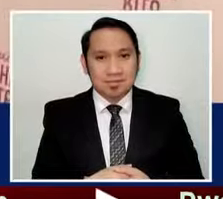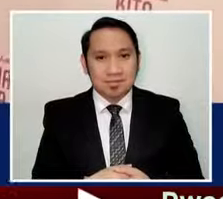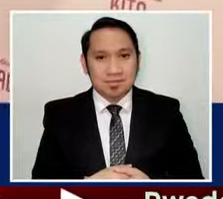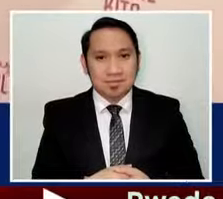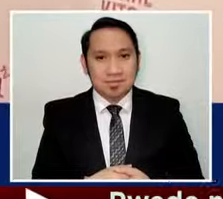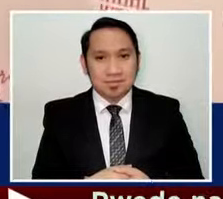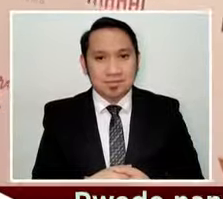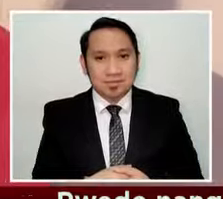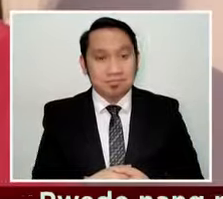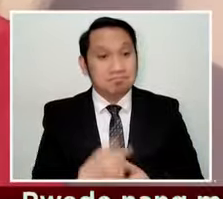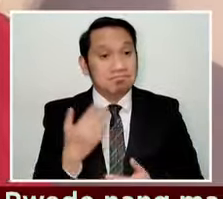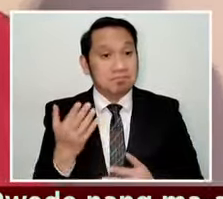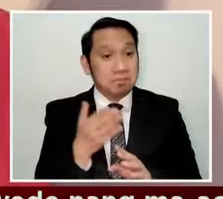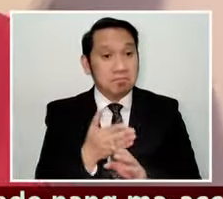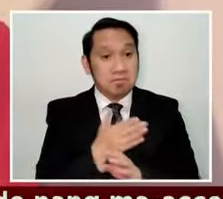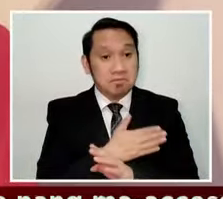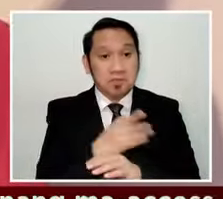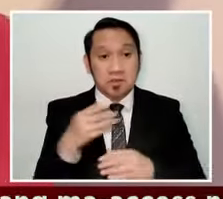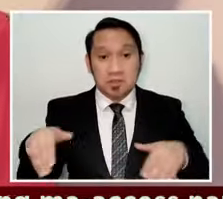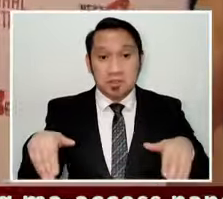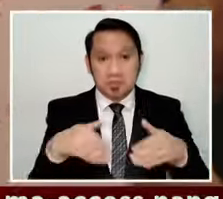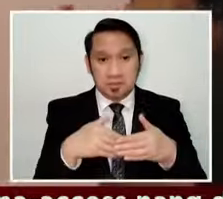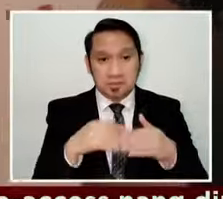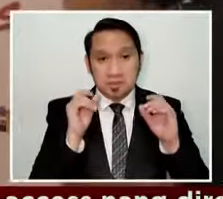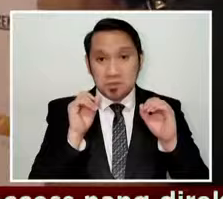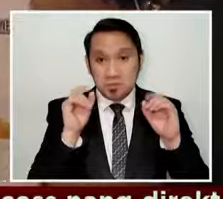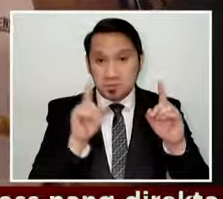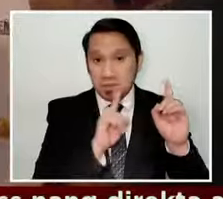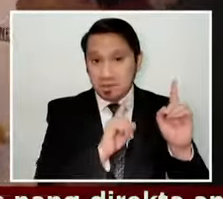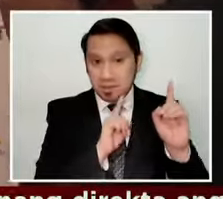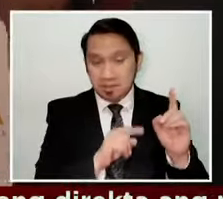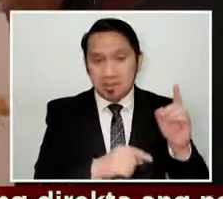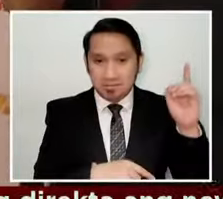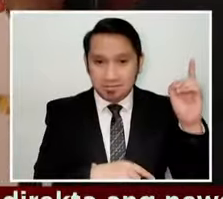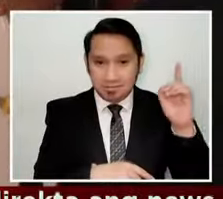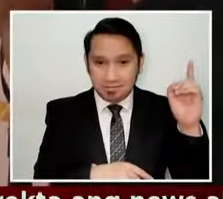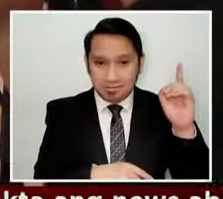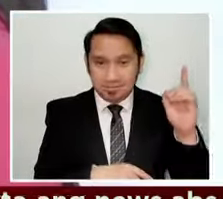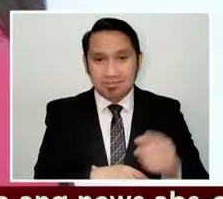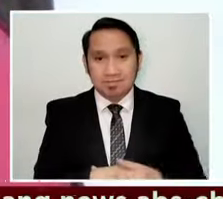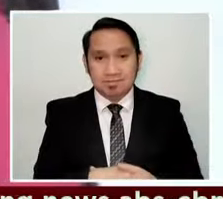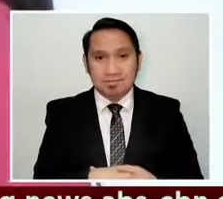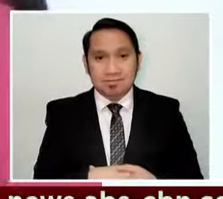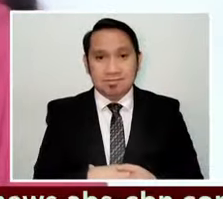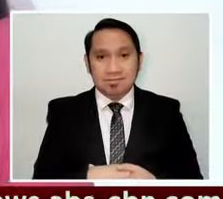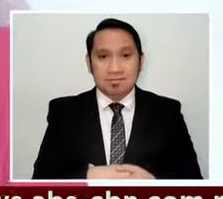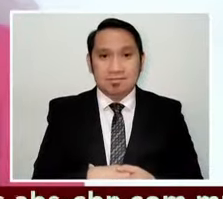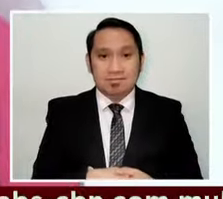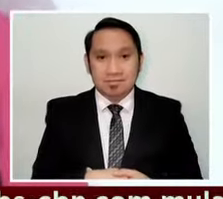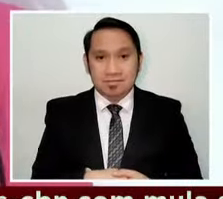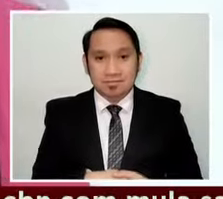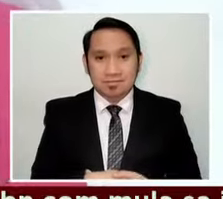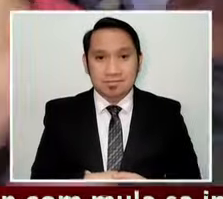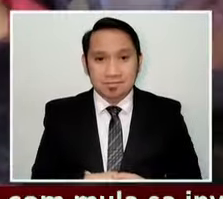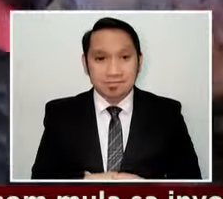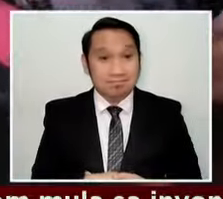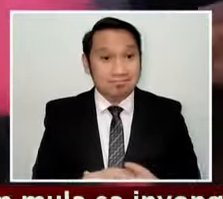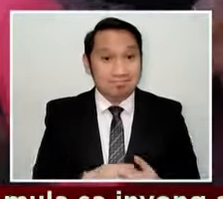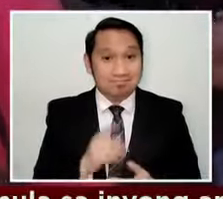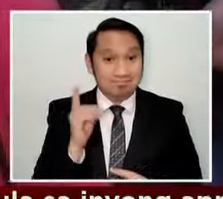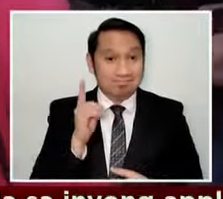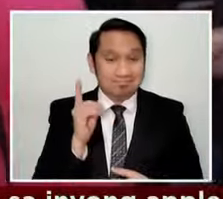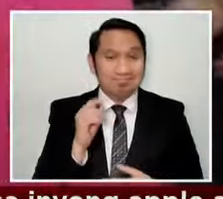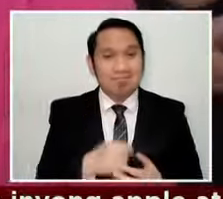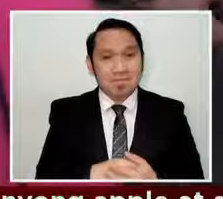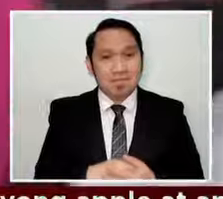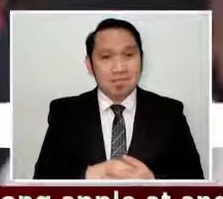Ilang araw bago sila ikasal, sorpresang dumalo naman sina Oriental Mindoro Vice Governor EJ Falcon at fiancé niyan si Jana